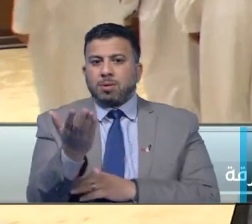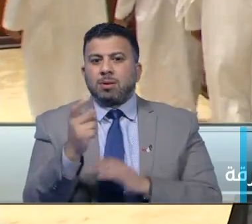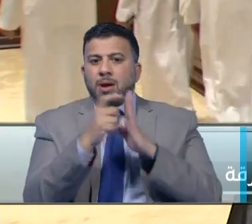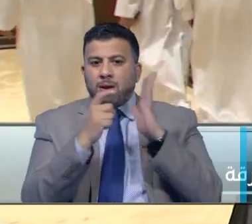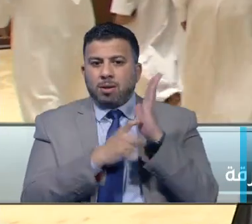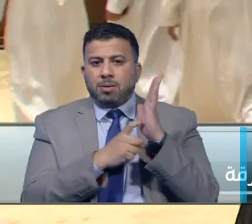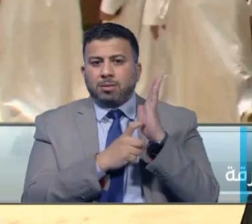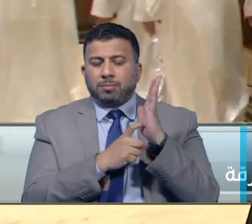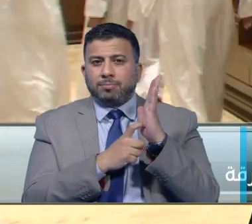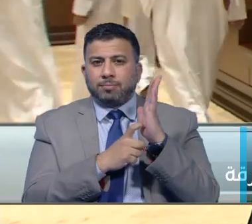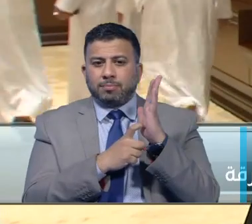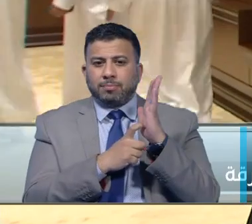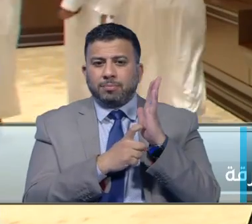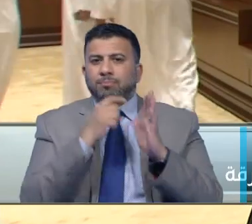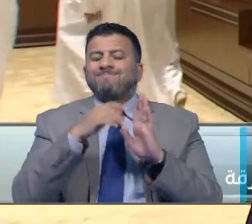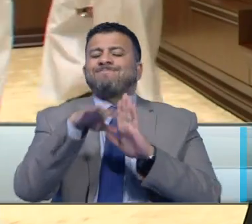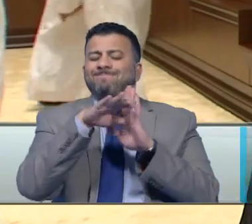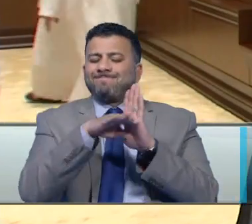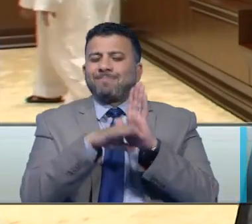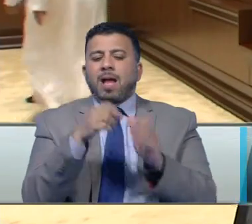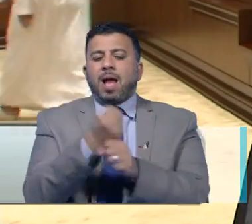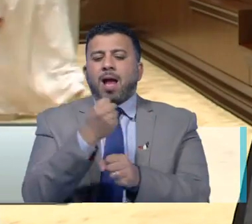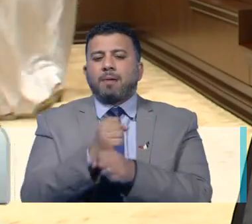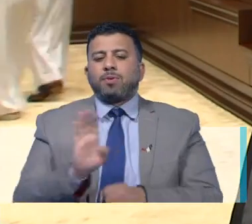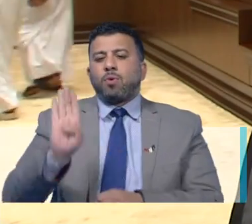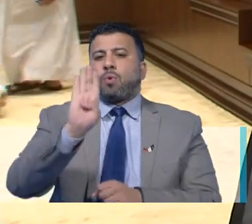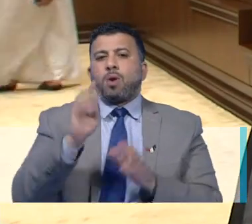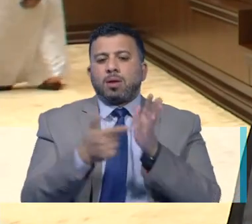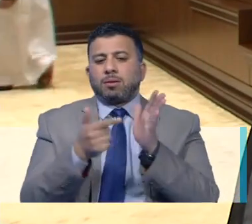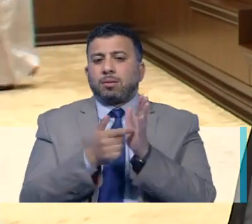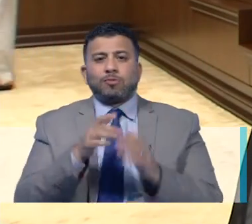يصدر القانون لينظم عمل الأكاديمية لما فيه